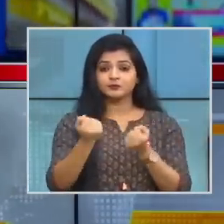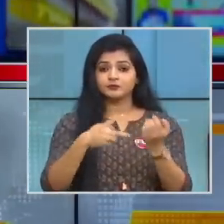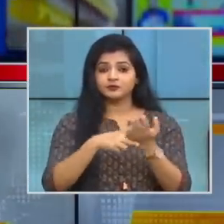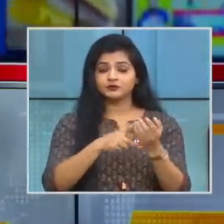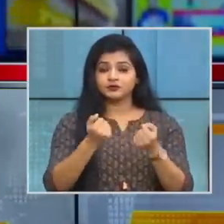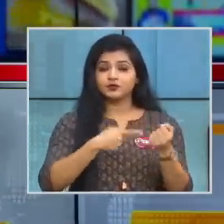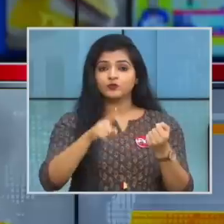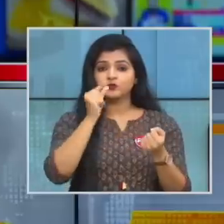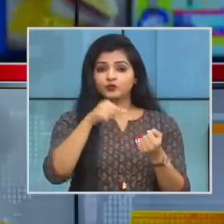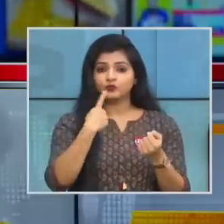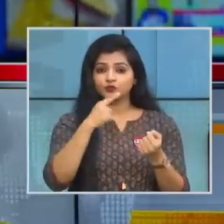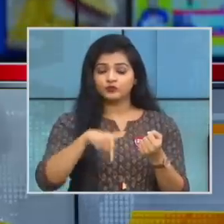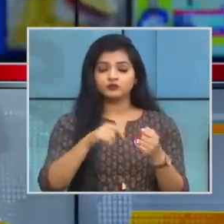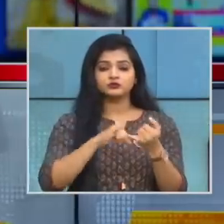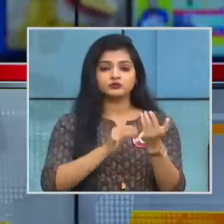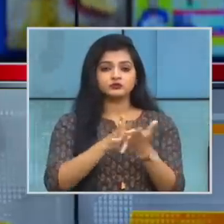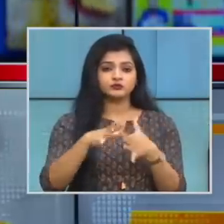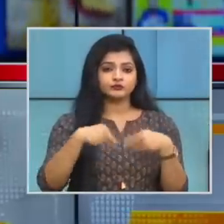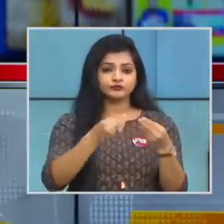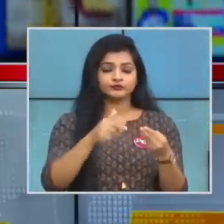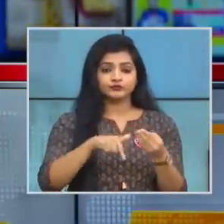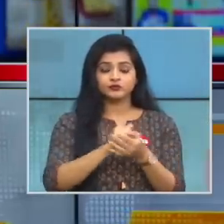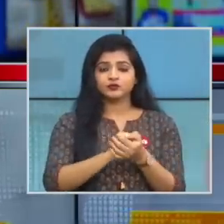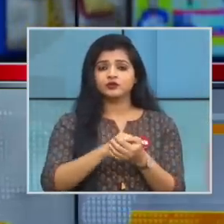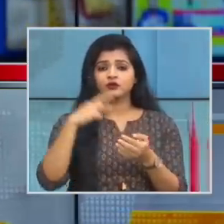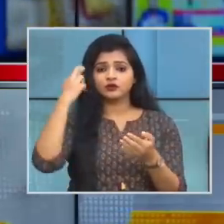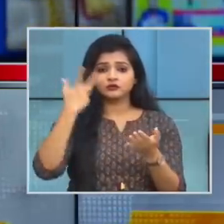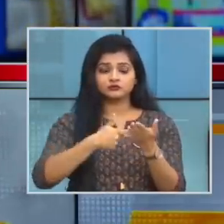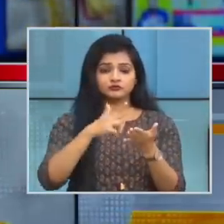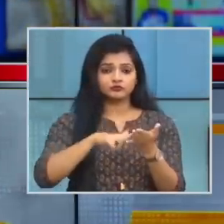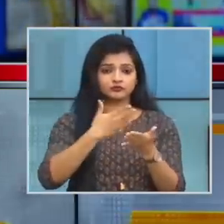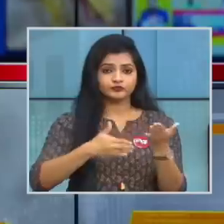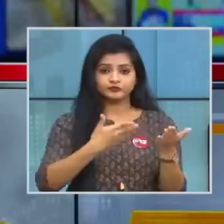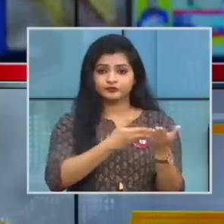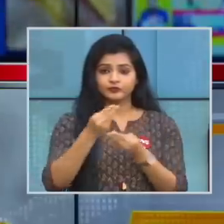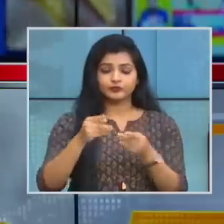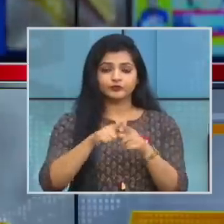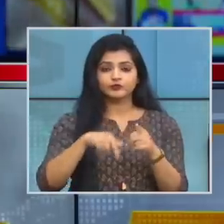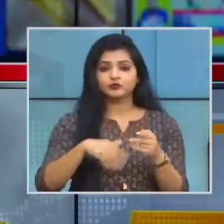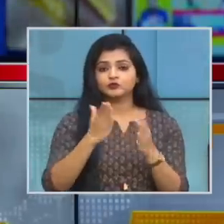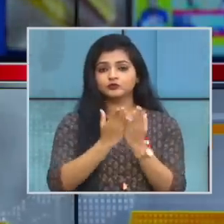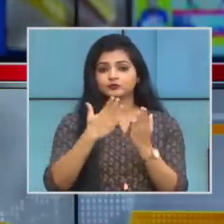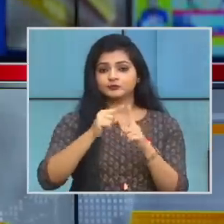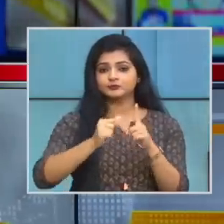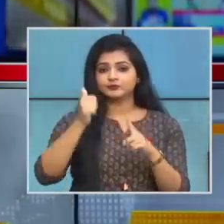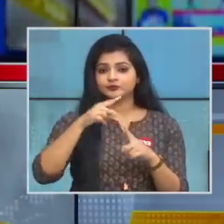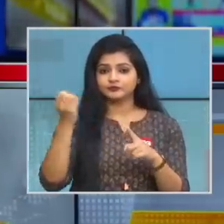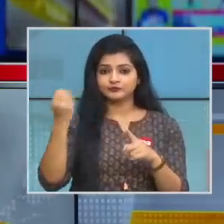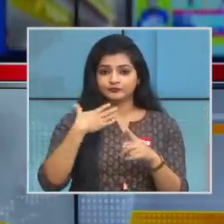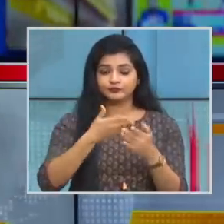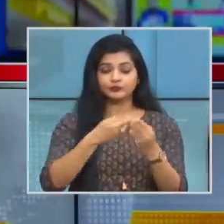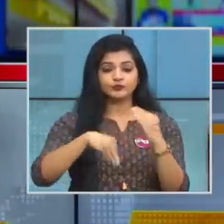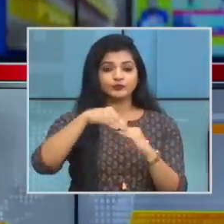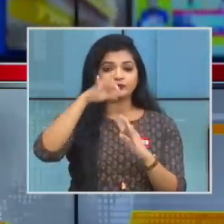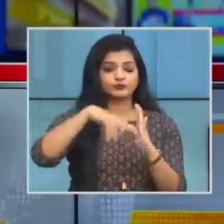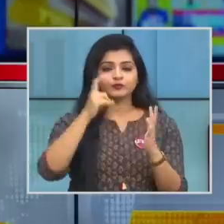നടപടി. ഡ്രൈവറെ സസ്പെൻഡ് ചെയ്യാൻ തീരുമാനം. കാരണം കാണിക്കൽ നോട്ടീസ് നൽകിയതായി സ്കൂൾ പ്രിൻസിപ്പൽ അറിയിച്ചു. അഭിജിത്ത് മുഴക്കുന്നു വിവരങ്ങളുമായി ചേരുന്നുണ്ട് കോഴിക്കോട്ട്. അഭിജിത്ത്, വിവരങ്ങൾ.